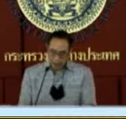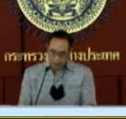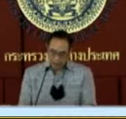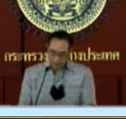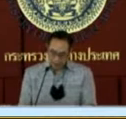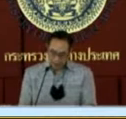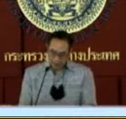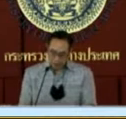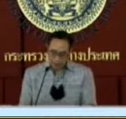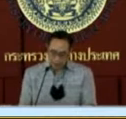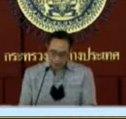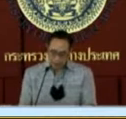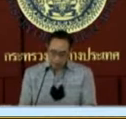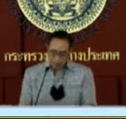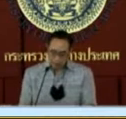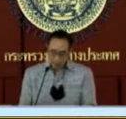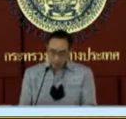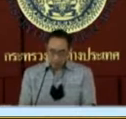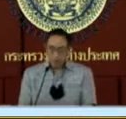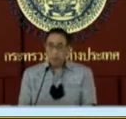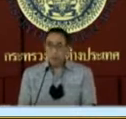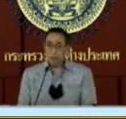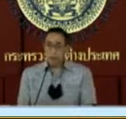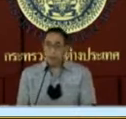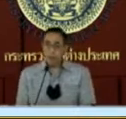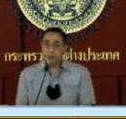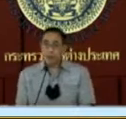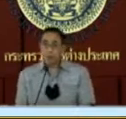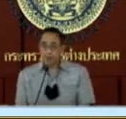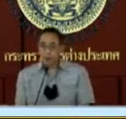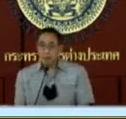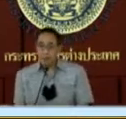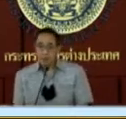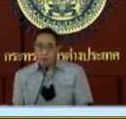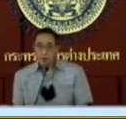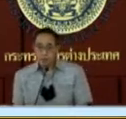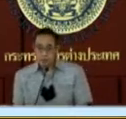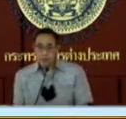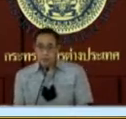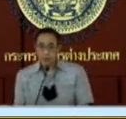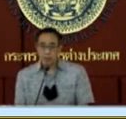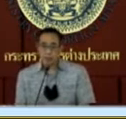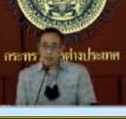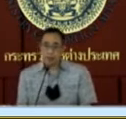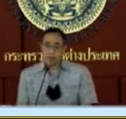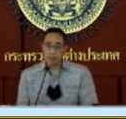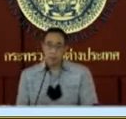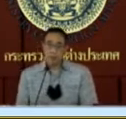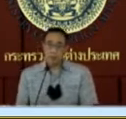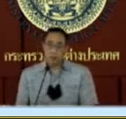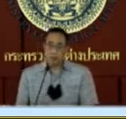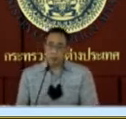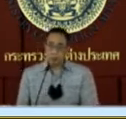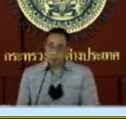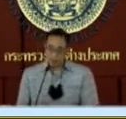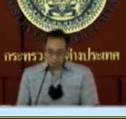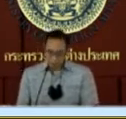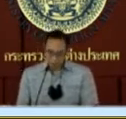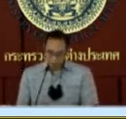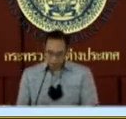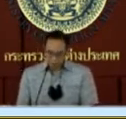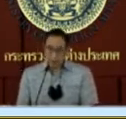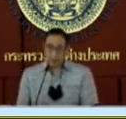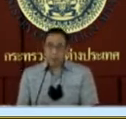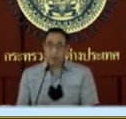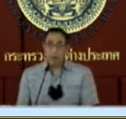ะครับและดูแลกิจกรรมในช่วงแรกด้วยนะครับญี่ปุ่นยังไม่เปิดรับนักท่องเที่ยวต่างชาตินะครับขอย้ำนะครับญี่ปุ่นยัง